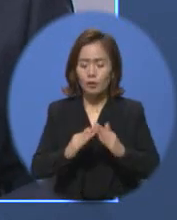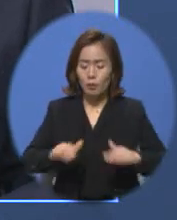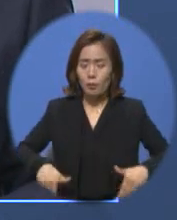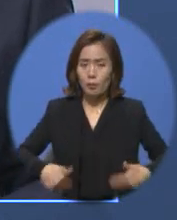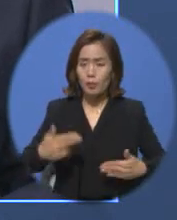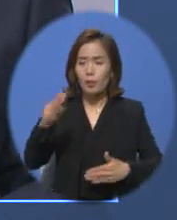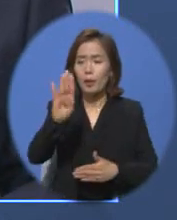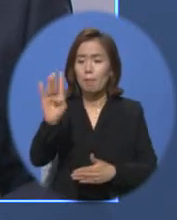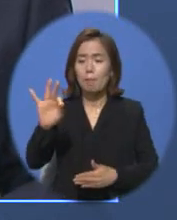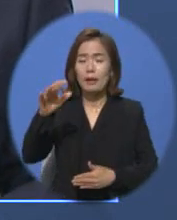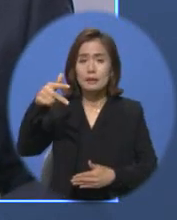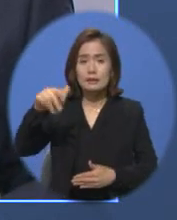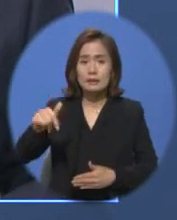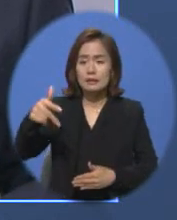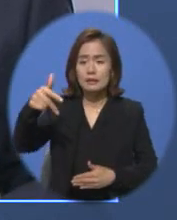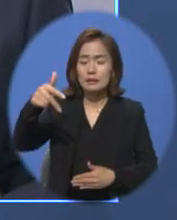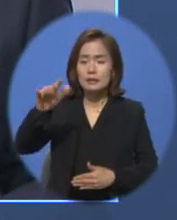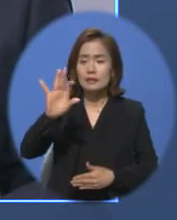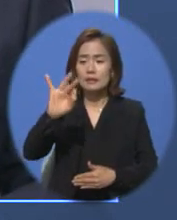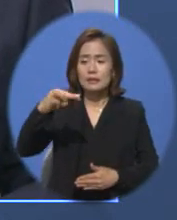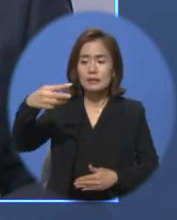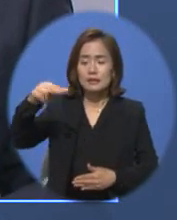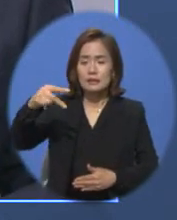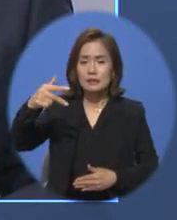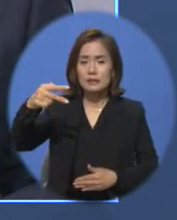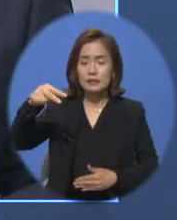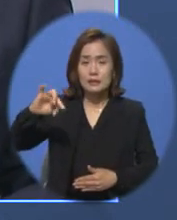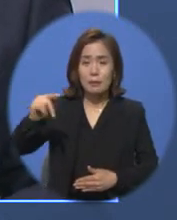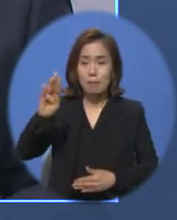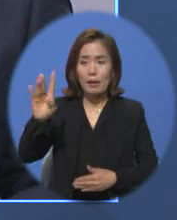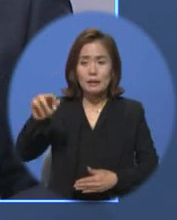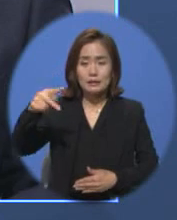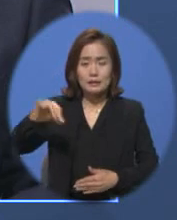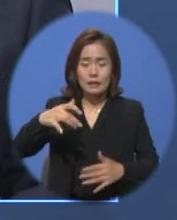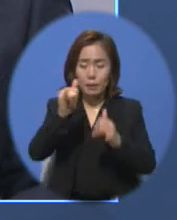전남방직과일신방직의역사에대해간략히설명드리자면, 여러분도아시다시피이회사들은